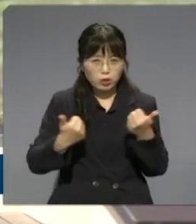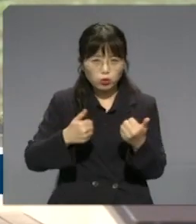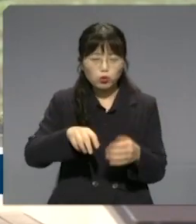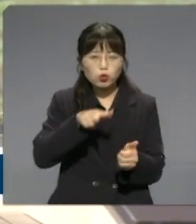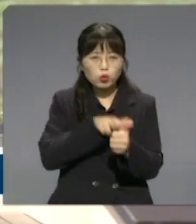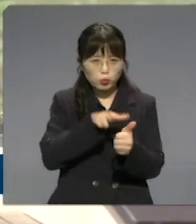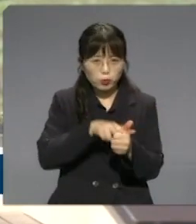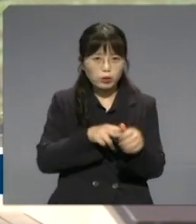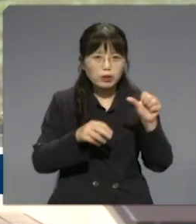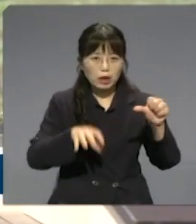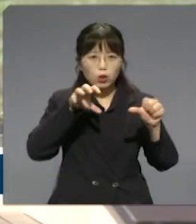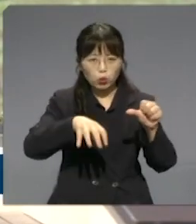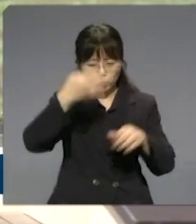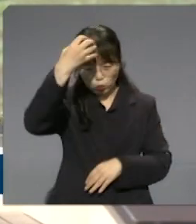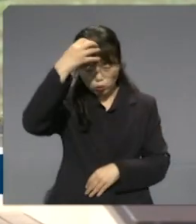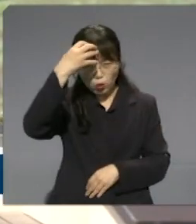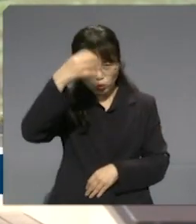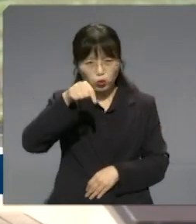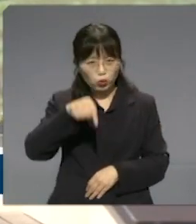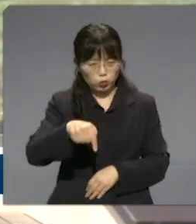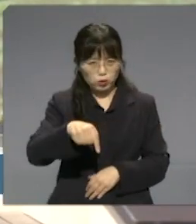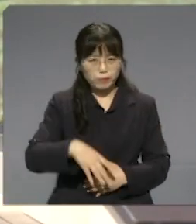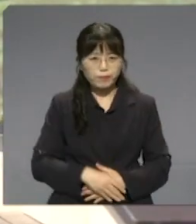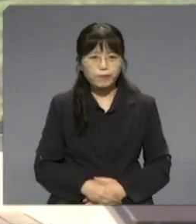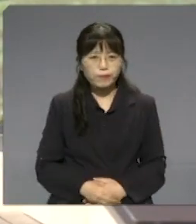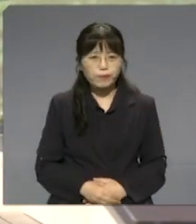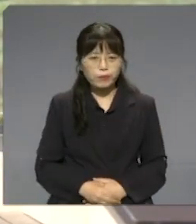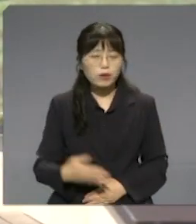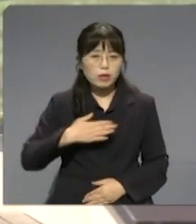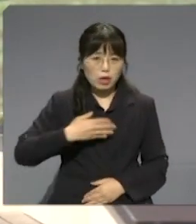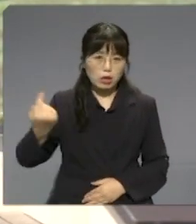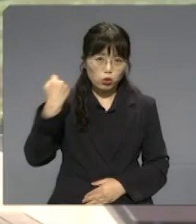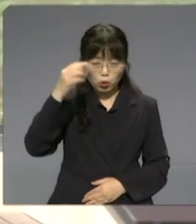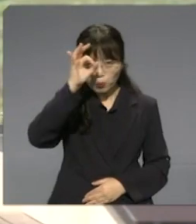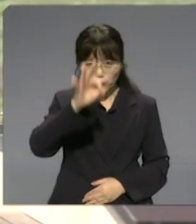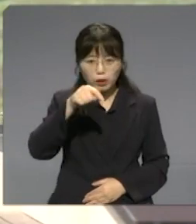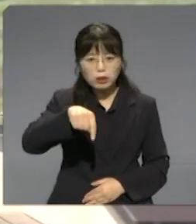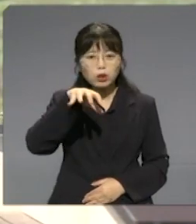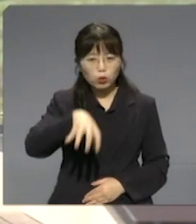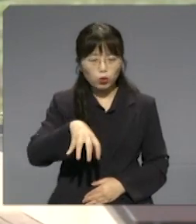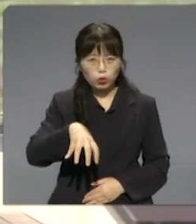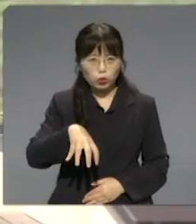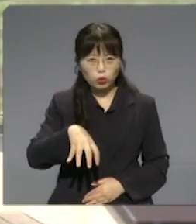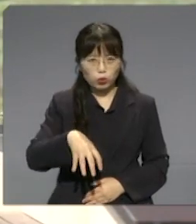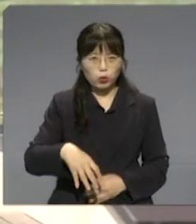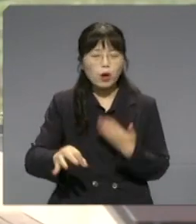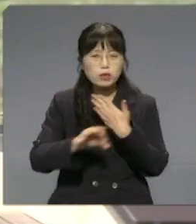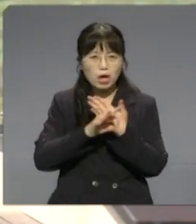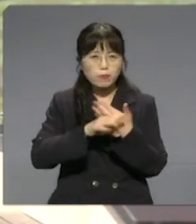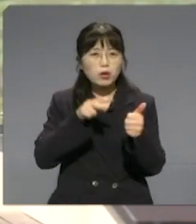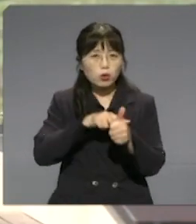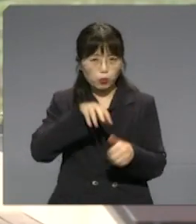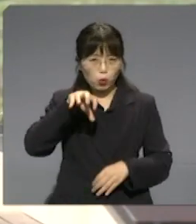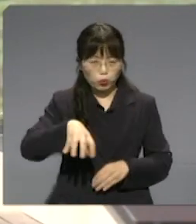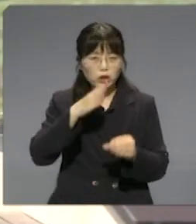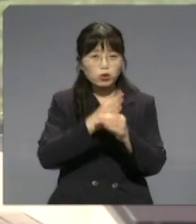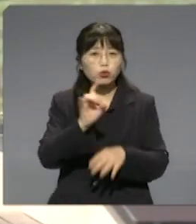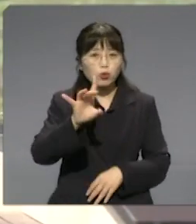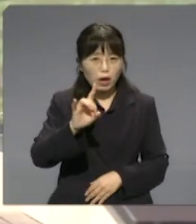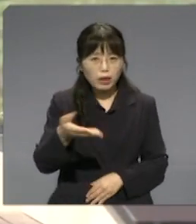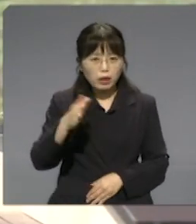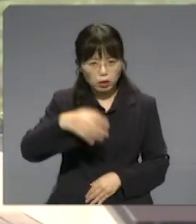후보지 5곳이 모두 영종이라는 점입니다. 제 뒤로 보이는 이곳도 역시 예비 후보지 가운데 한